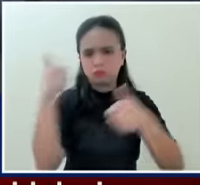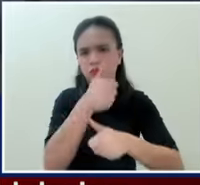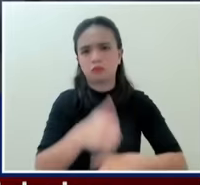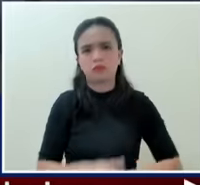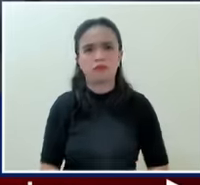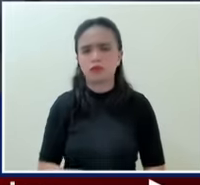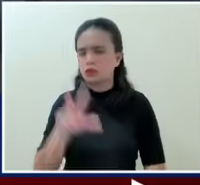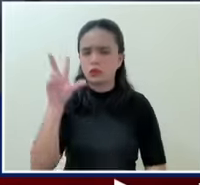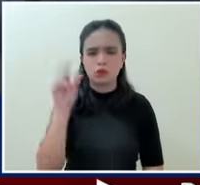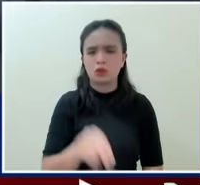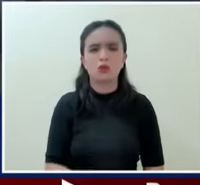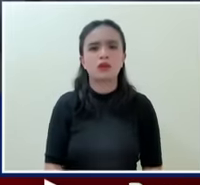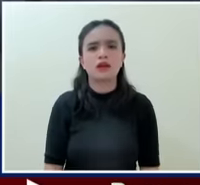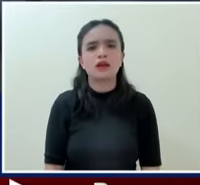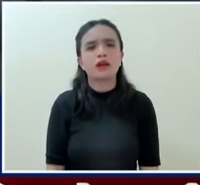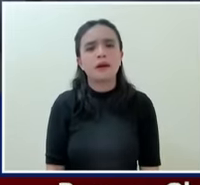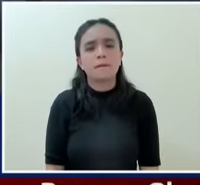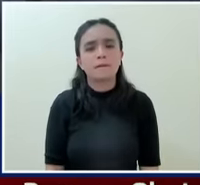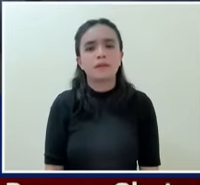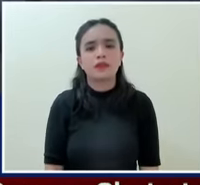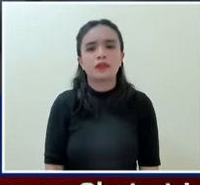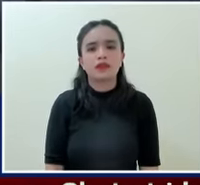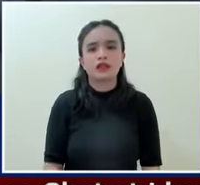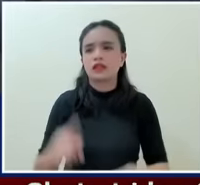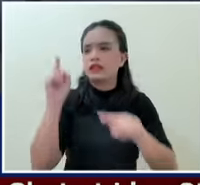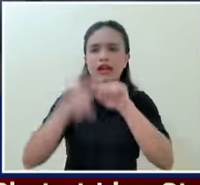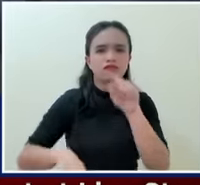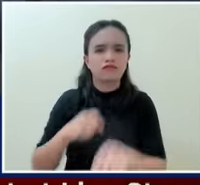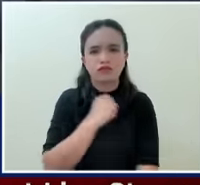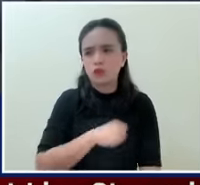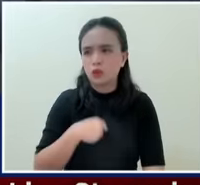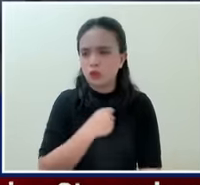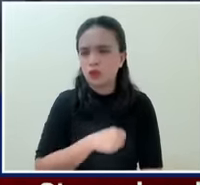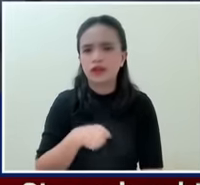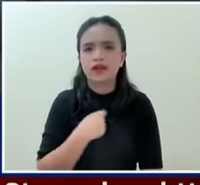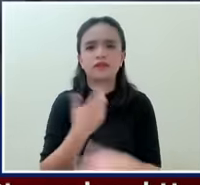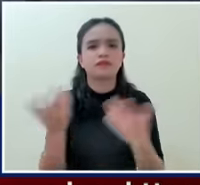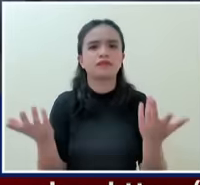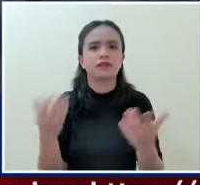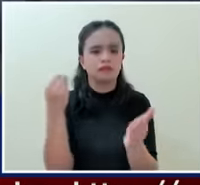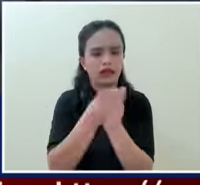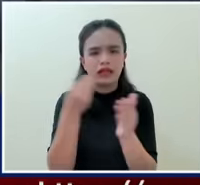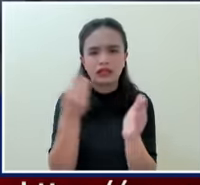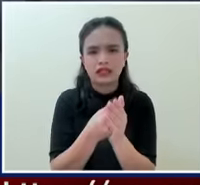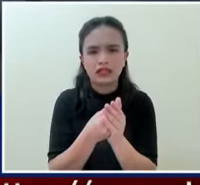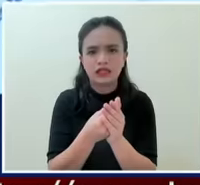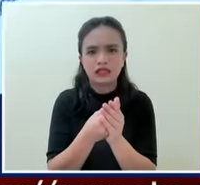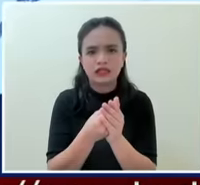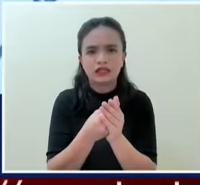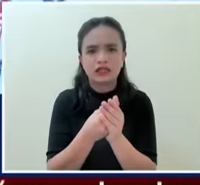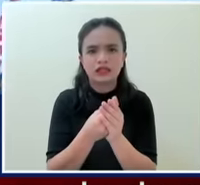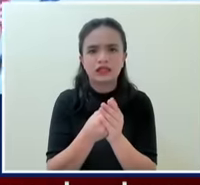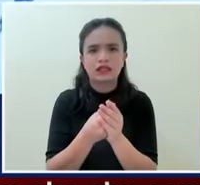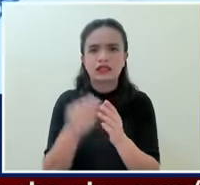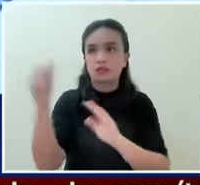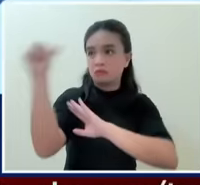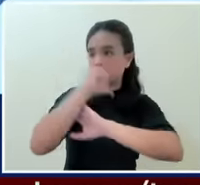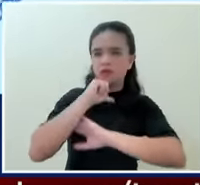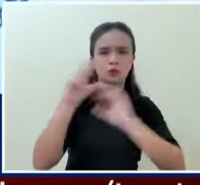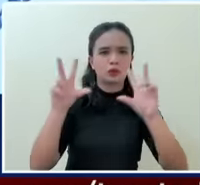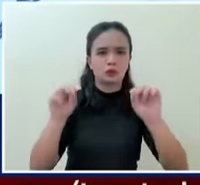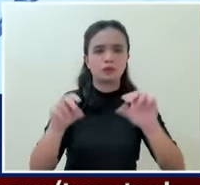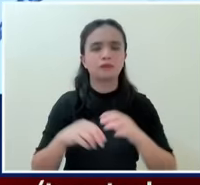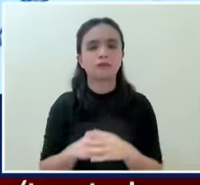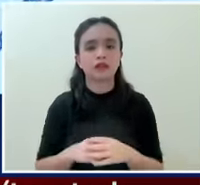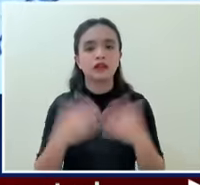No amount of sorry, no amount of money will make me back down. Dati nang naghain